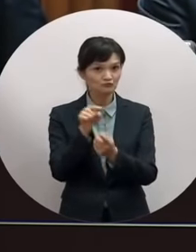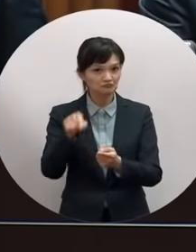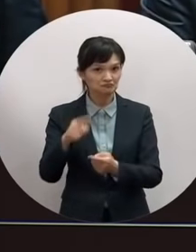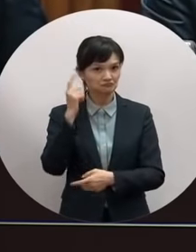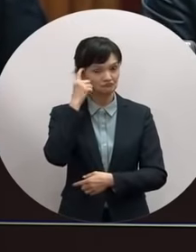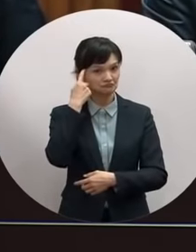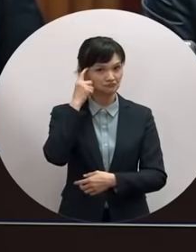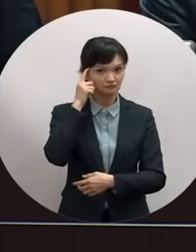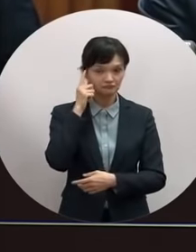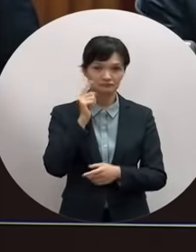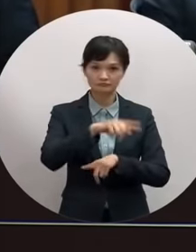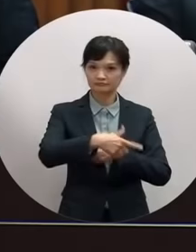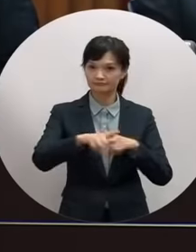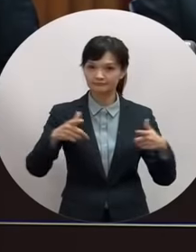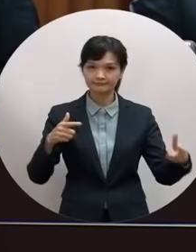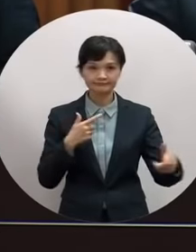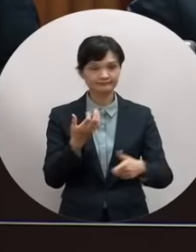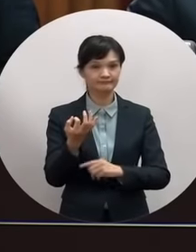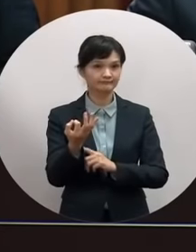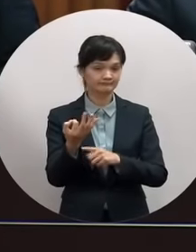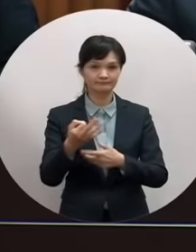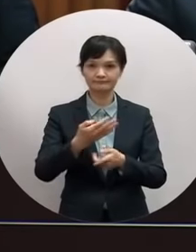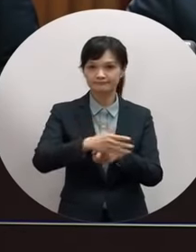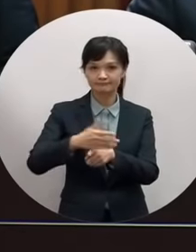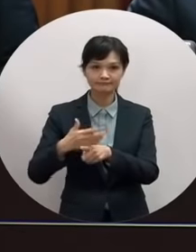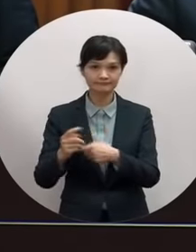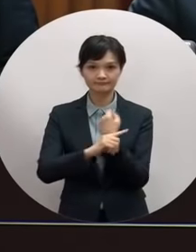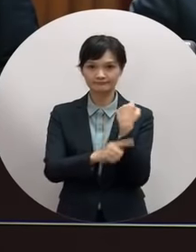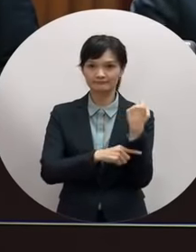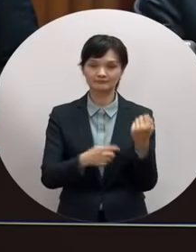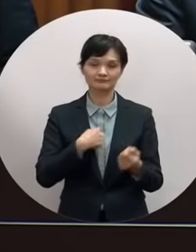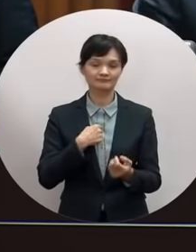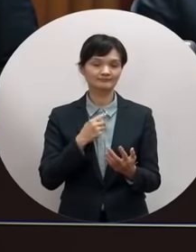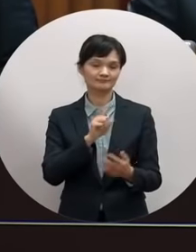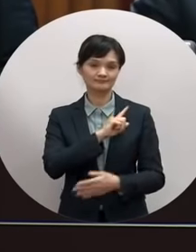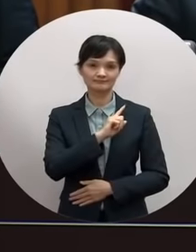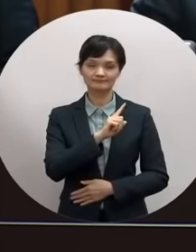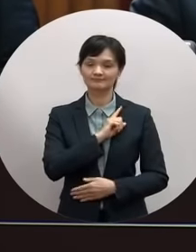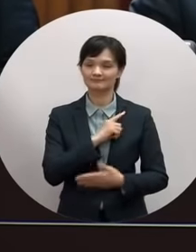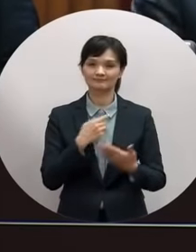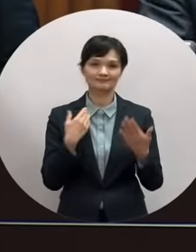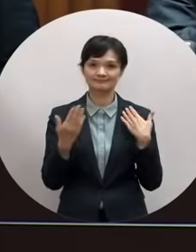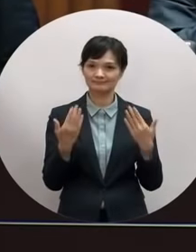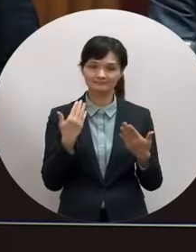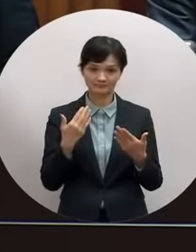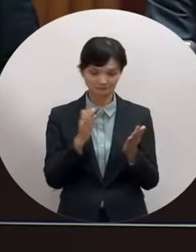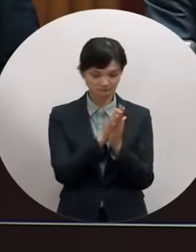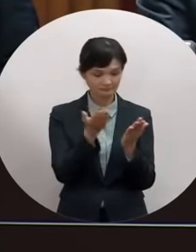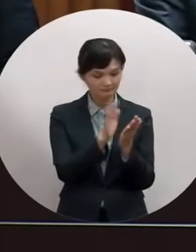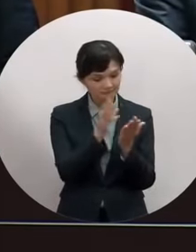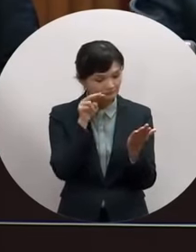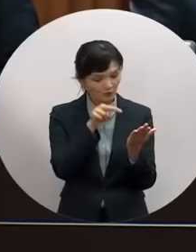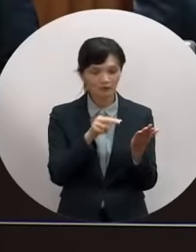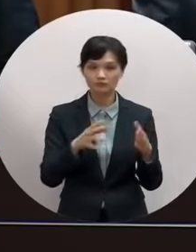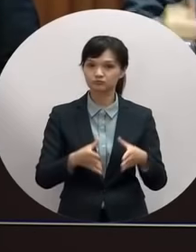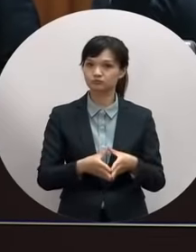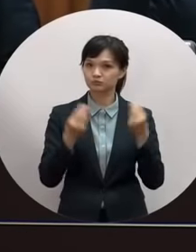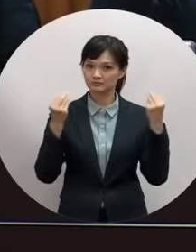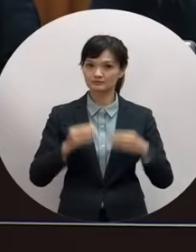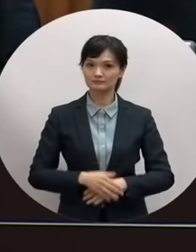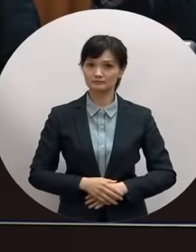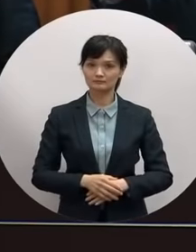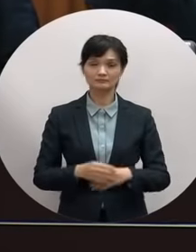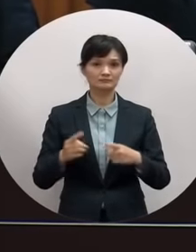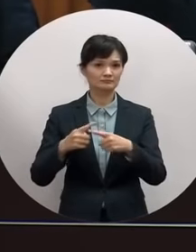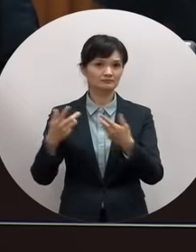财政收支划分法的意见，其实我闭着眼睛都清清楚楚，不用看资料了。 对， 很多有的就说